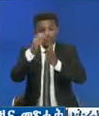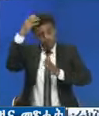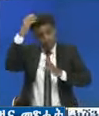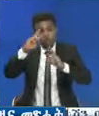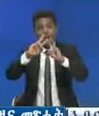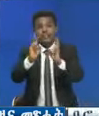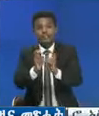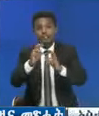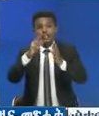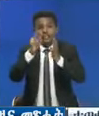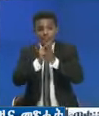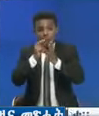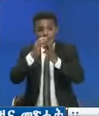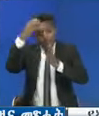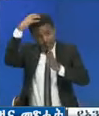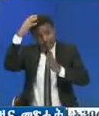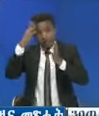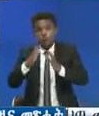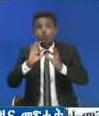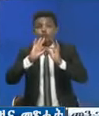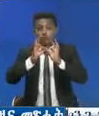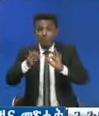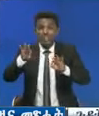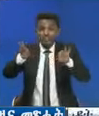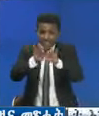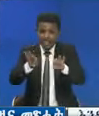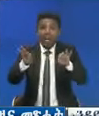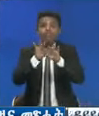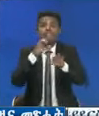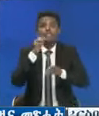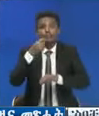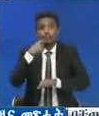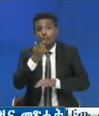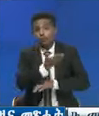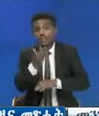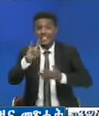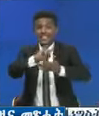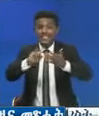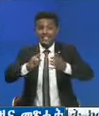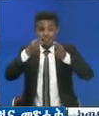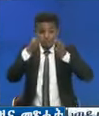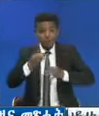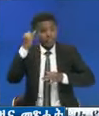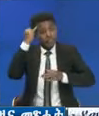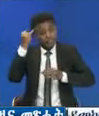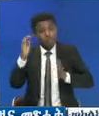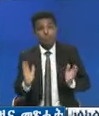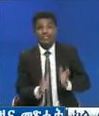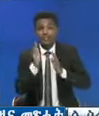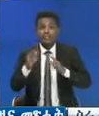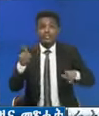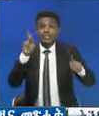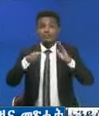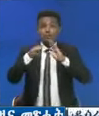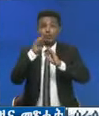አንቀጾች ህገ መንግስታዊ ትርጉም ያስፈልጋቸዋል ወይም አያስፈልጋቸውም በሚለው ጉዳይ ላይ ዝርዝር የውሳኔ ሐሳብ በማዘጋጀት ለህዝብ ተወካዮች